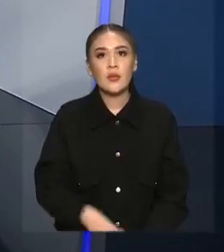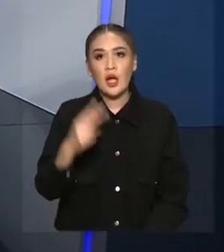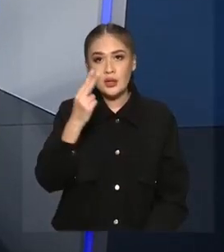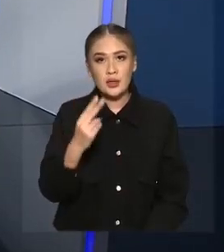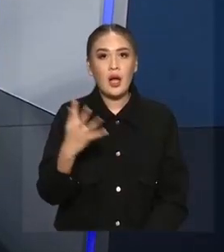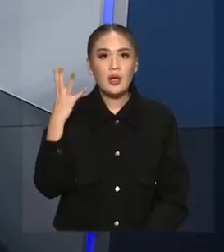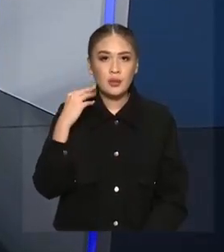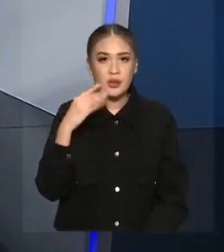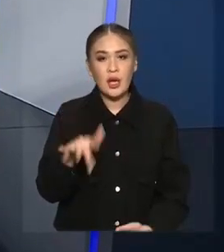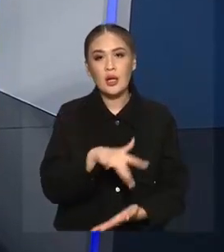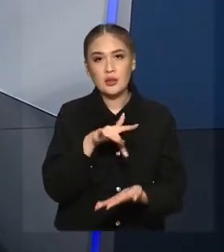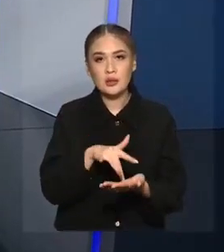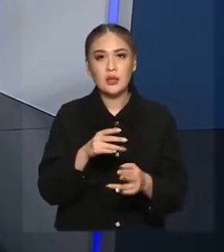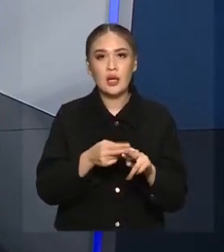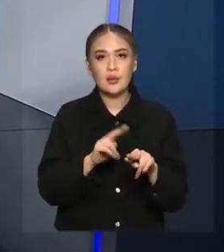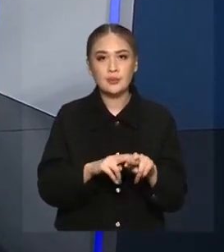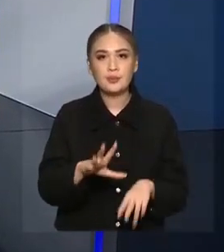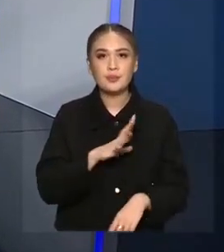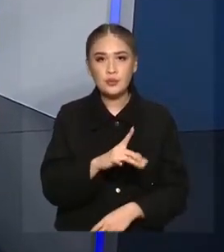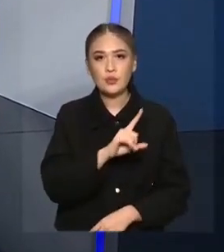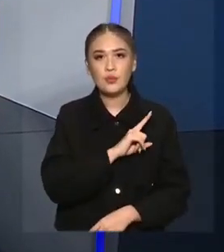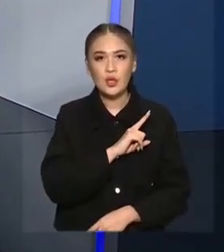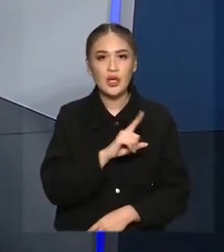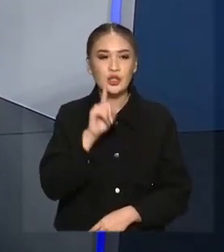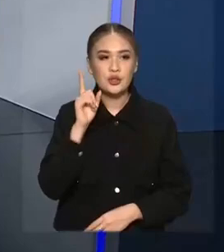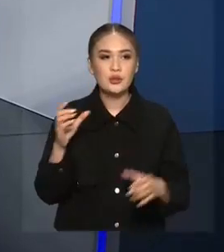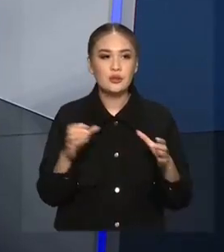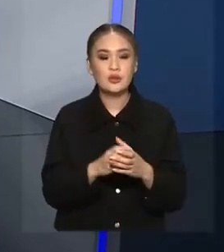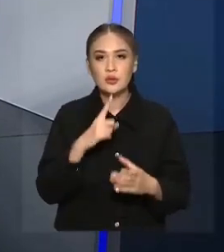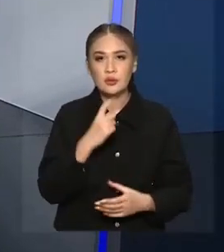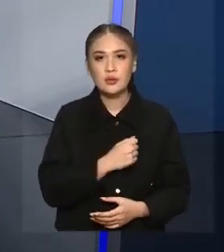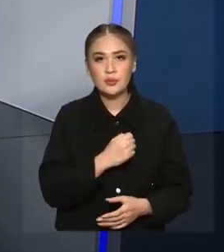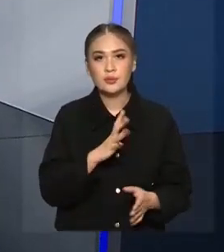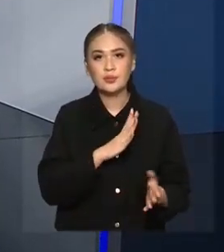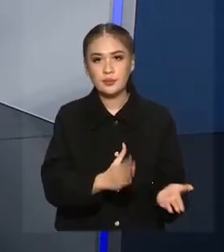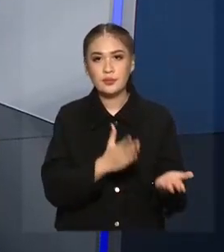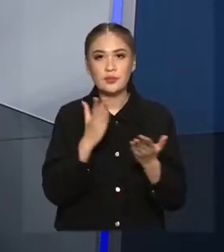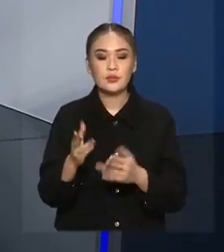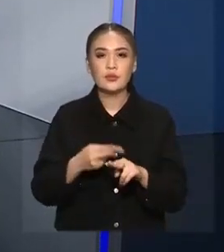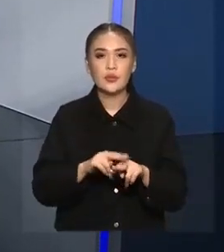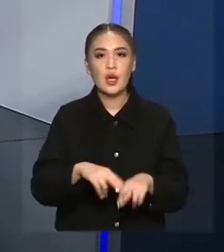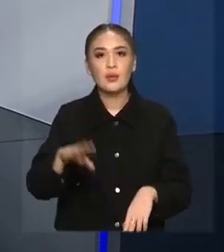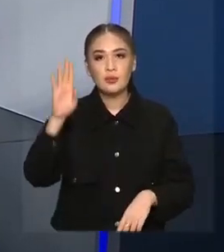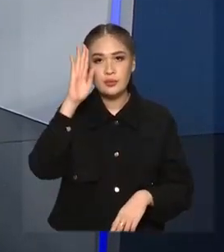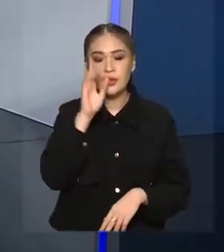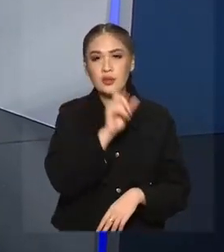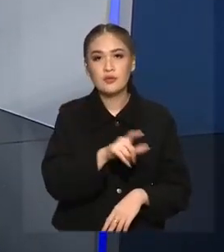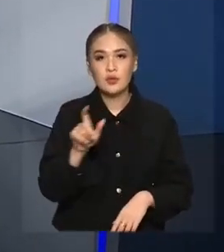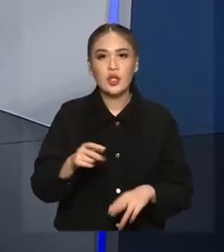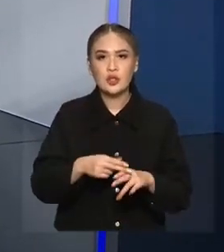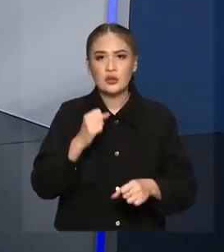Астана мен Алматы қалаларында мемлекеттік күзет қызметіне жас сарбаздар қабылданды. Бұл құрылымның жігіттерге қоятын талабы